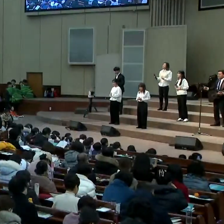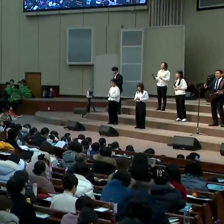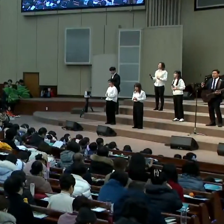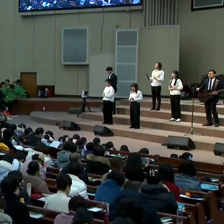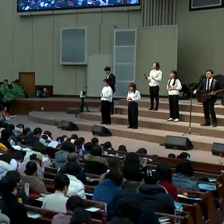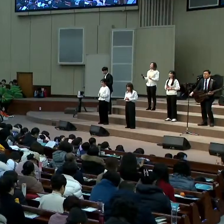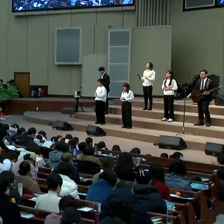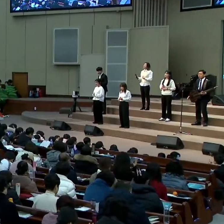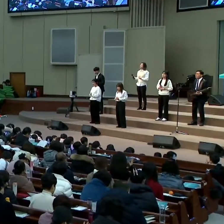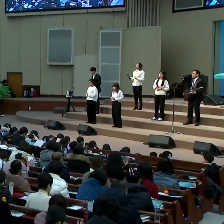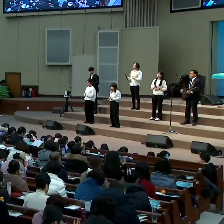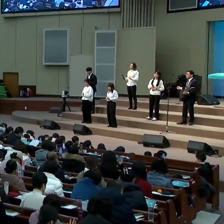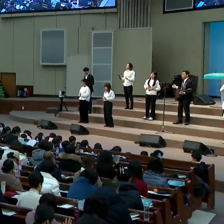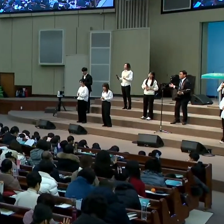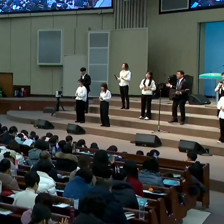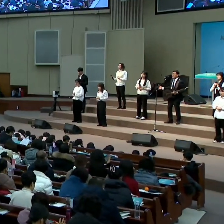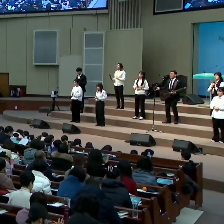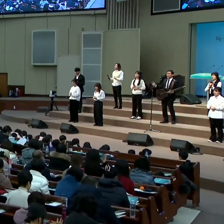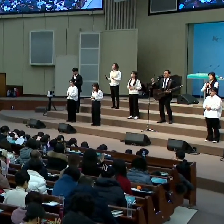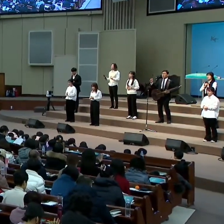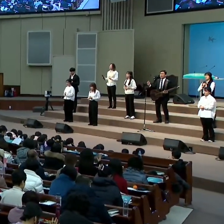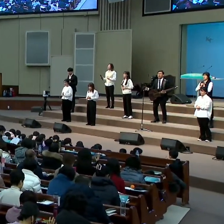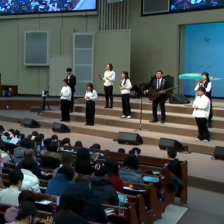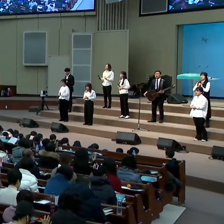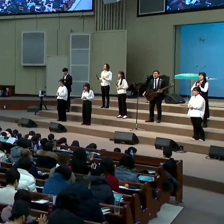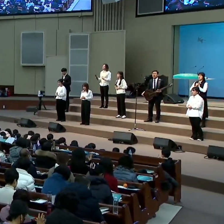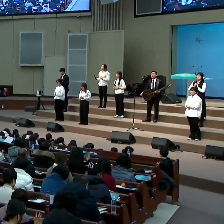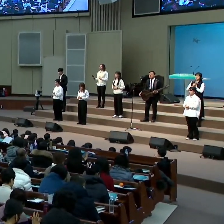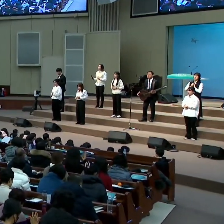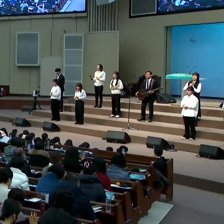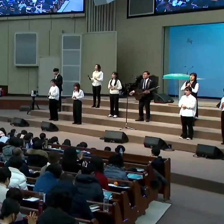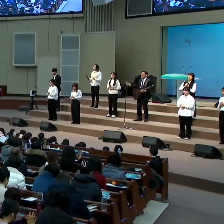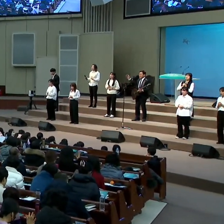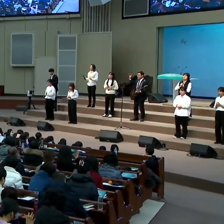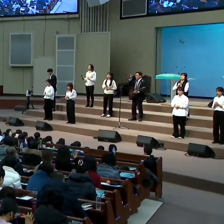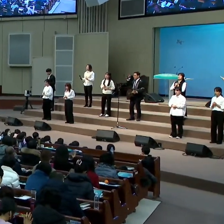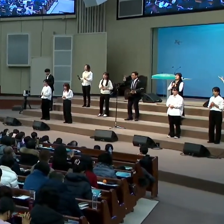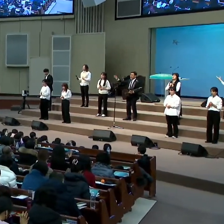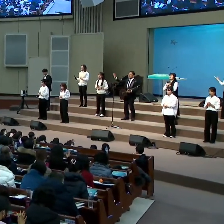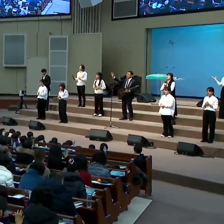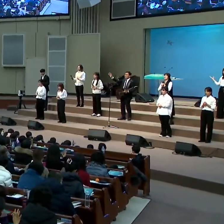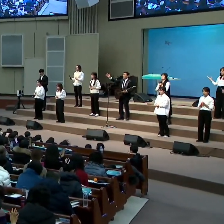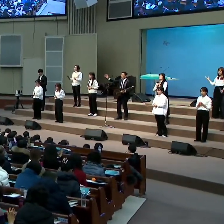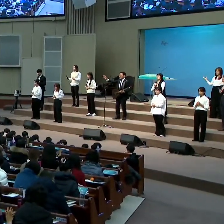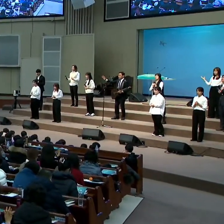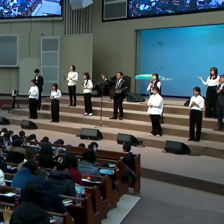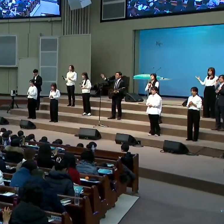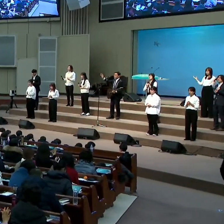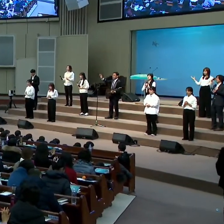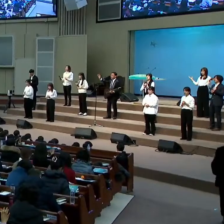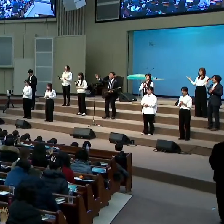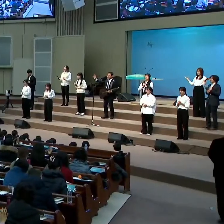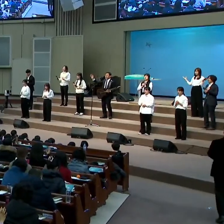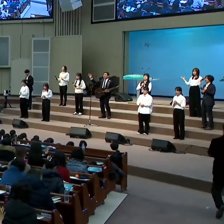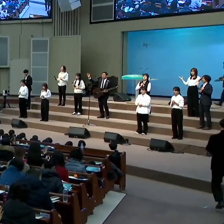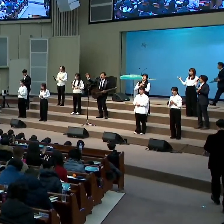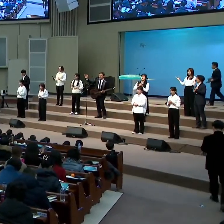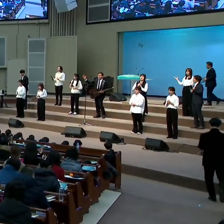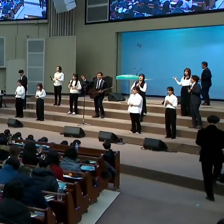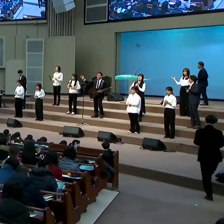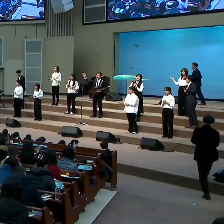일어날 수 있도록 주여 은혜의 은혜 베풀어 주시옵소서. 하나님의 은혜가 오늘도 쫓아오시는 주의 은혜가 우리